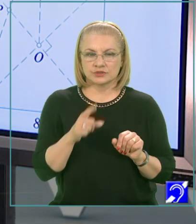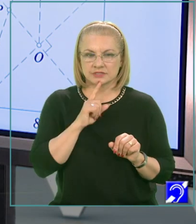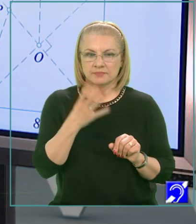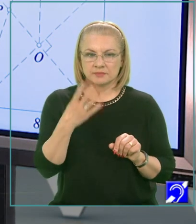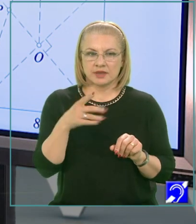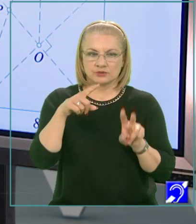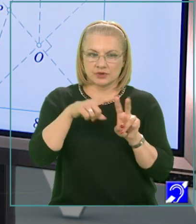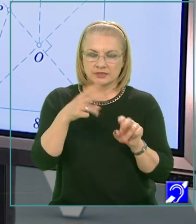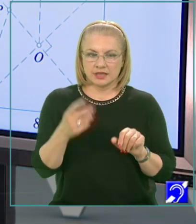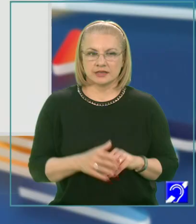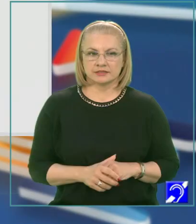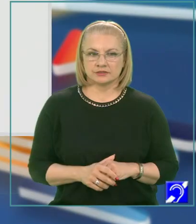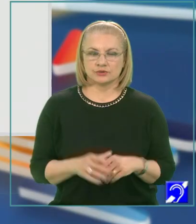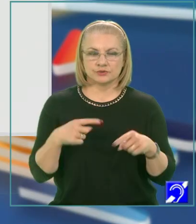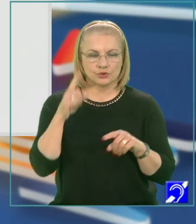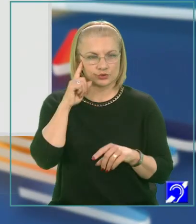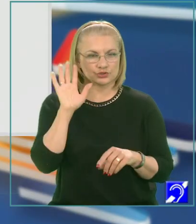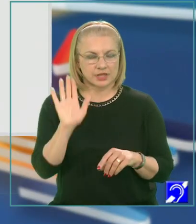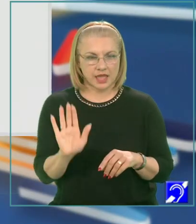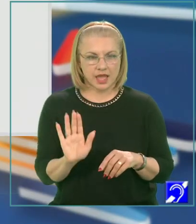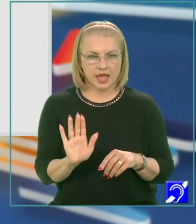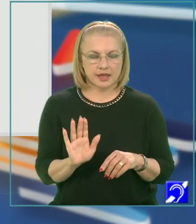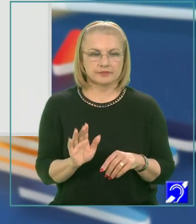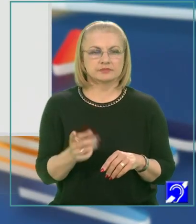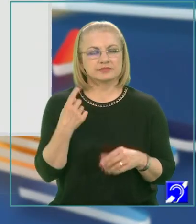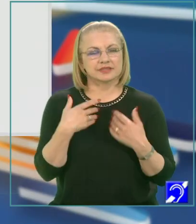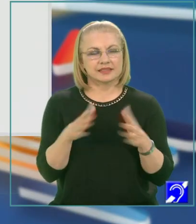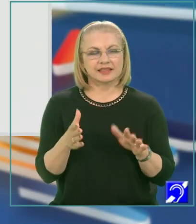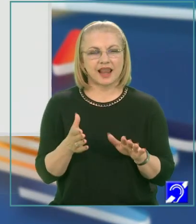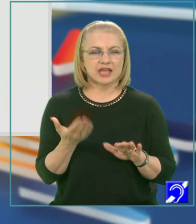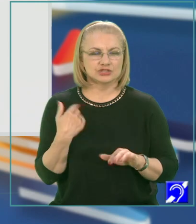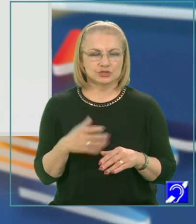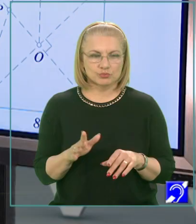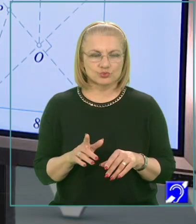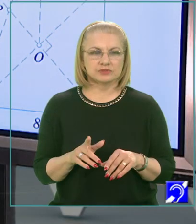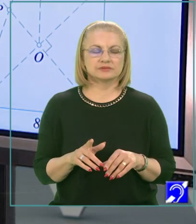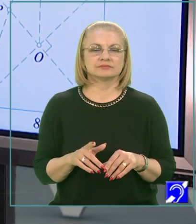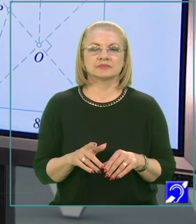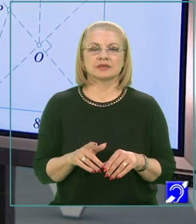2. Știam de la bun început